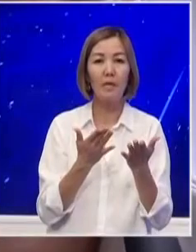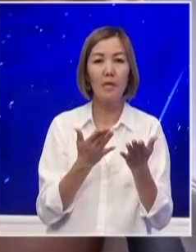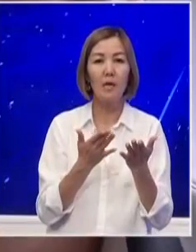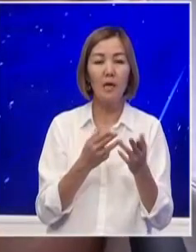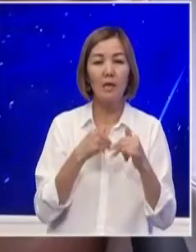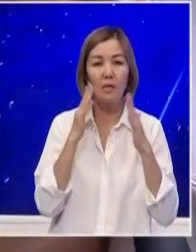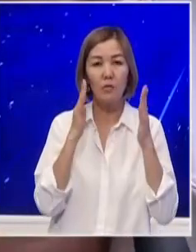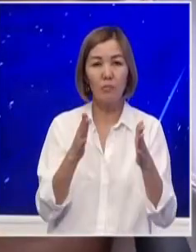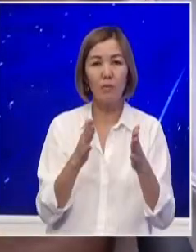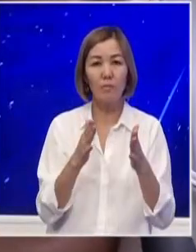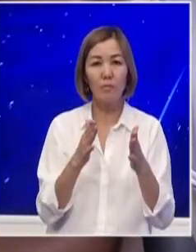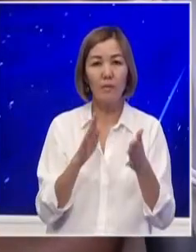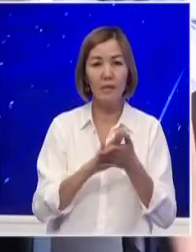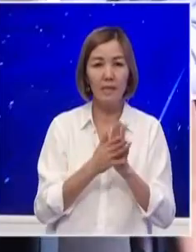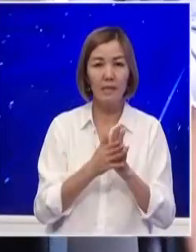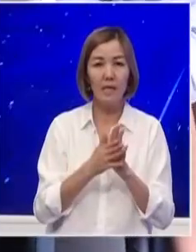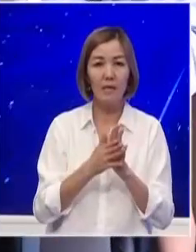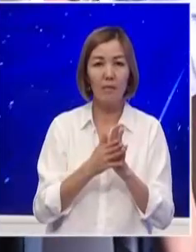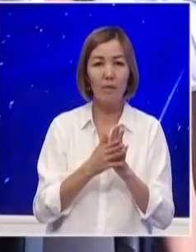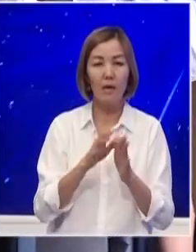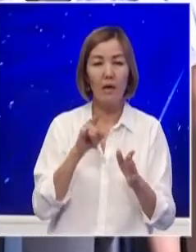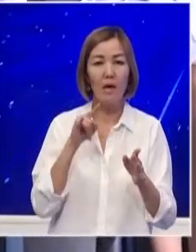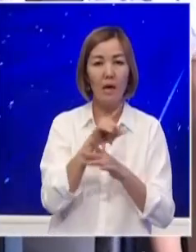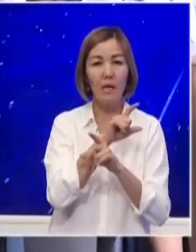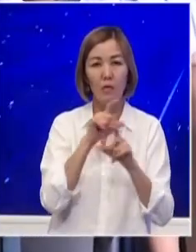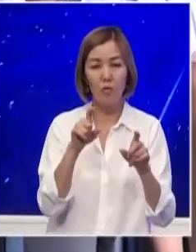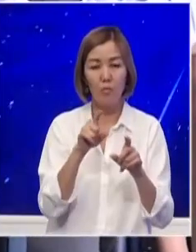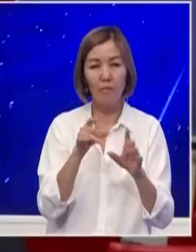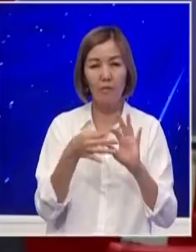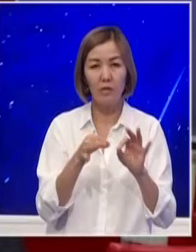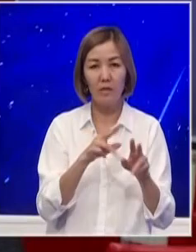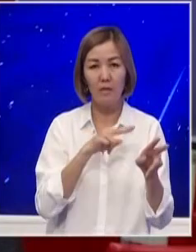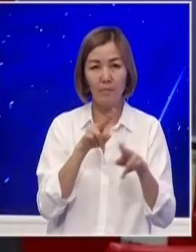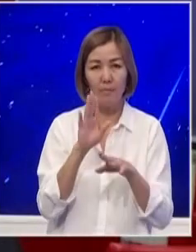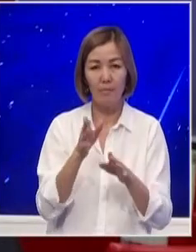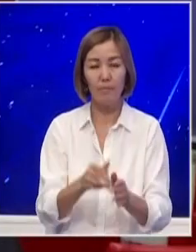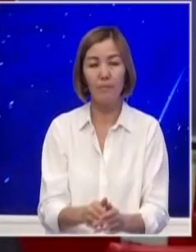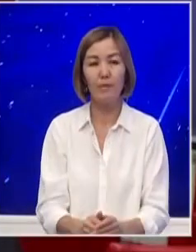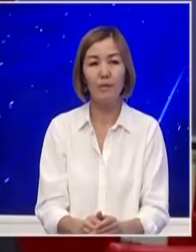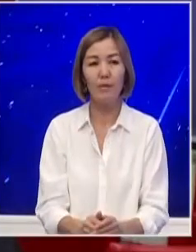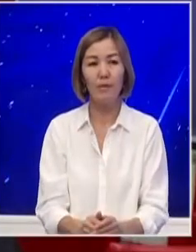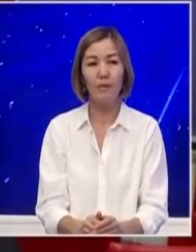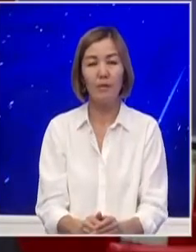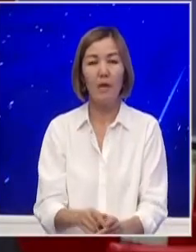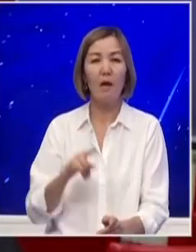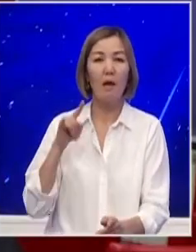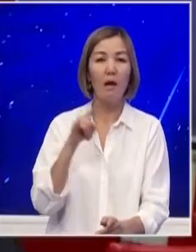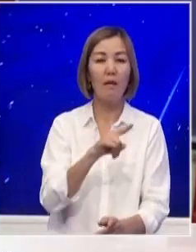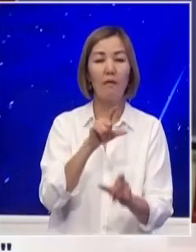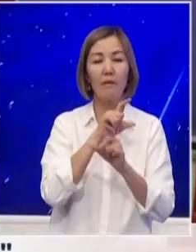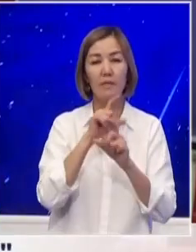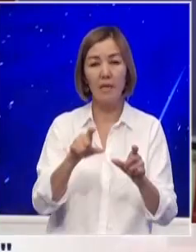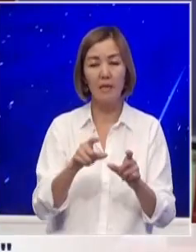особом контроле находится и состояние аэродромов. У нас аэровокзальный комплекс аэродрома